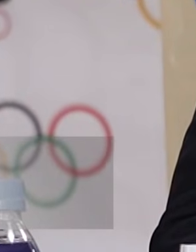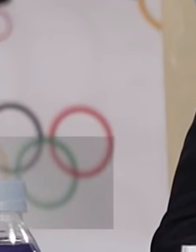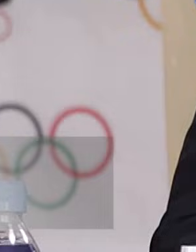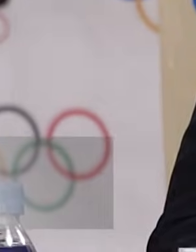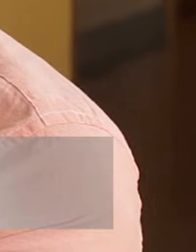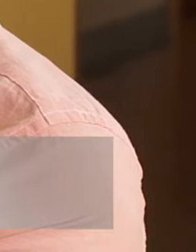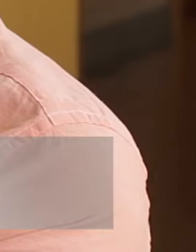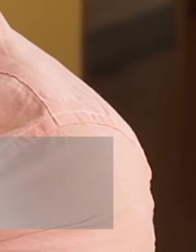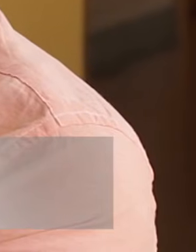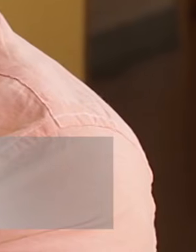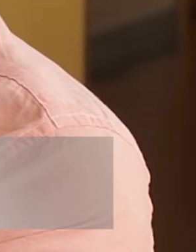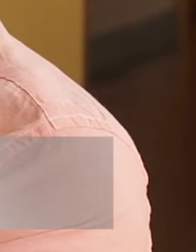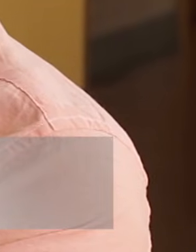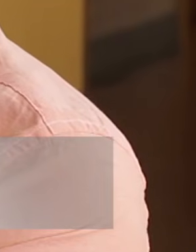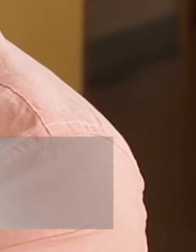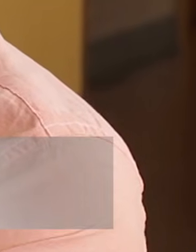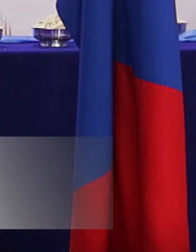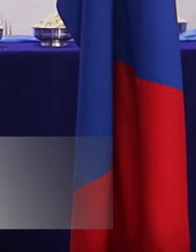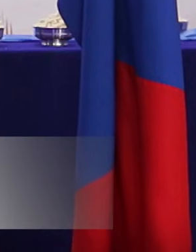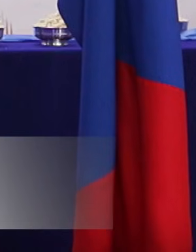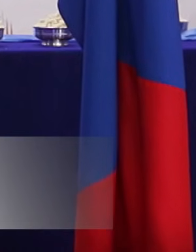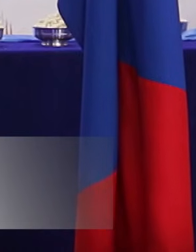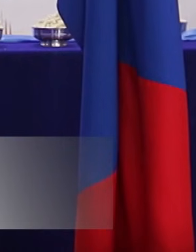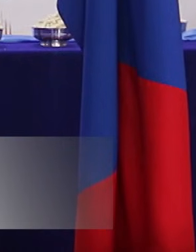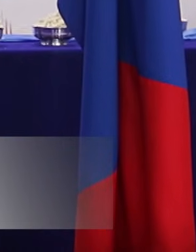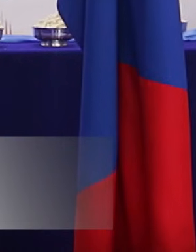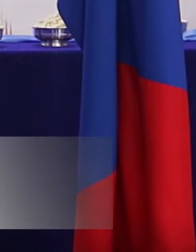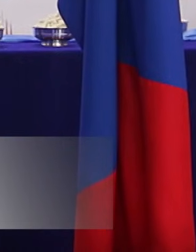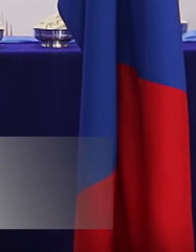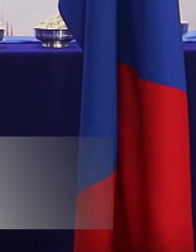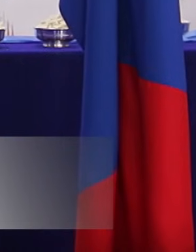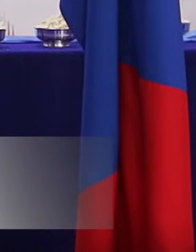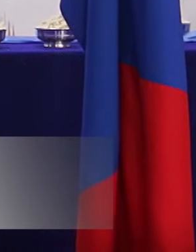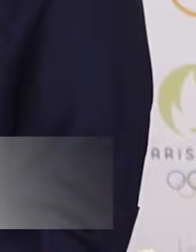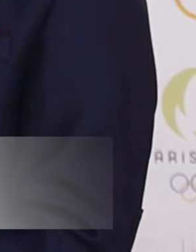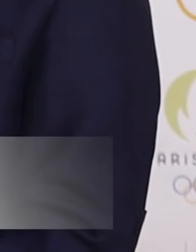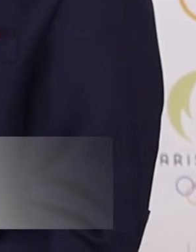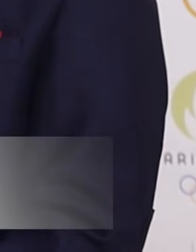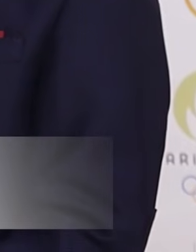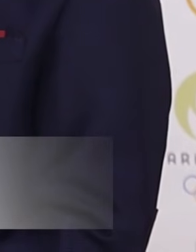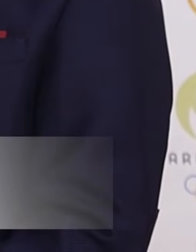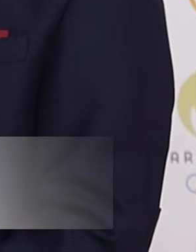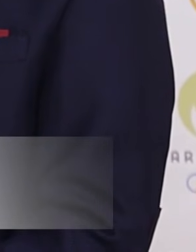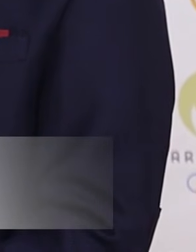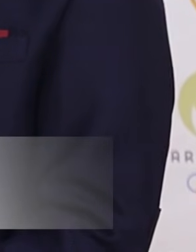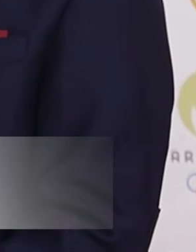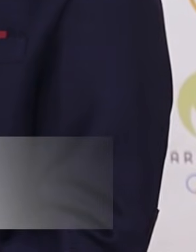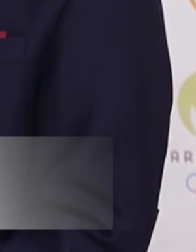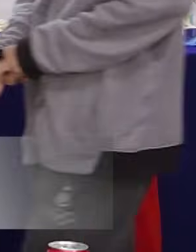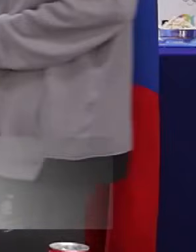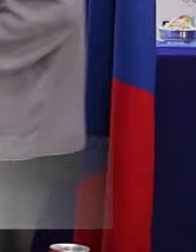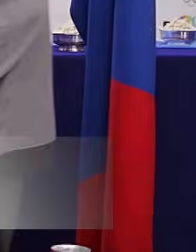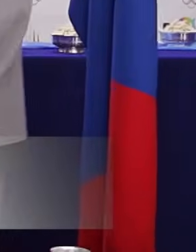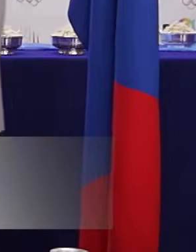төлөөлөлийг хүлээн авч Монголын шатрын холбооноос тэмцээний зардлын 50% нь гардуулсан өнгөлөө. Оросын холбооны улсын Сочи хотод энэ сарын 11-нд